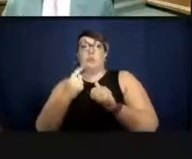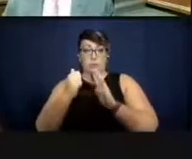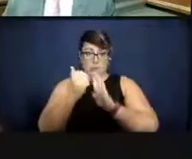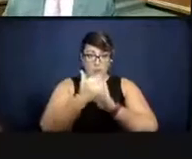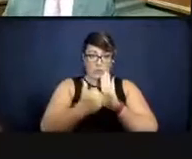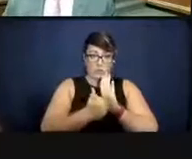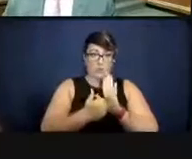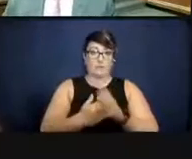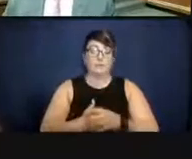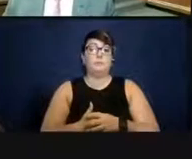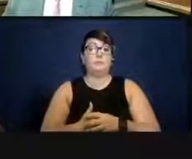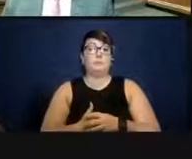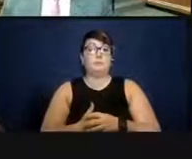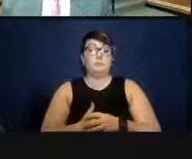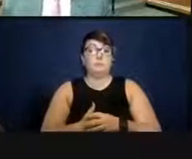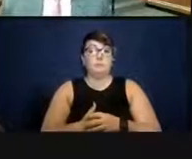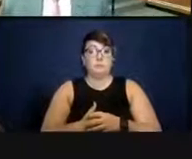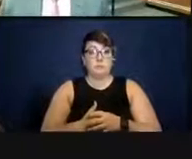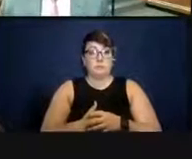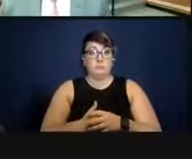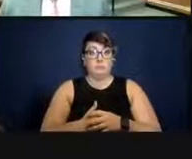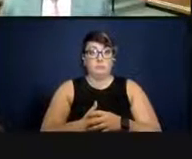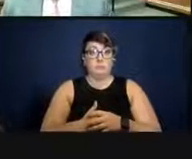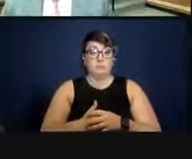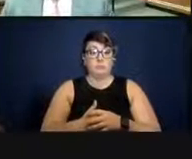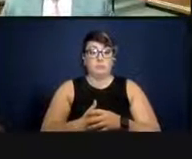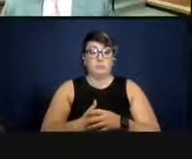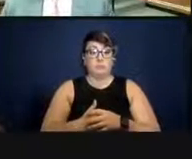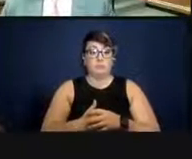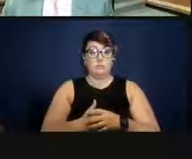مكتوب بالأساس. إذا